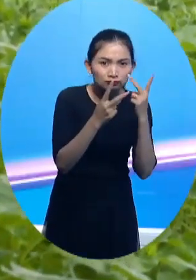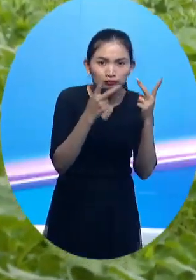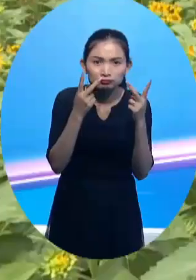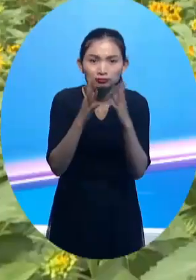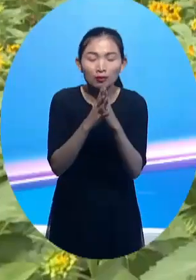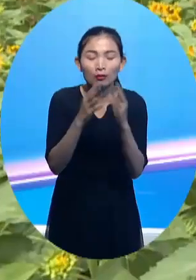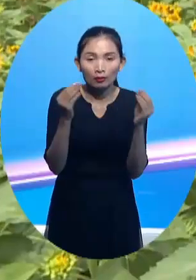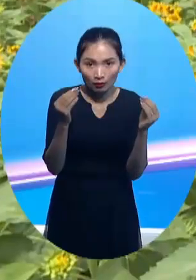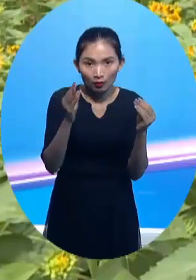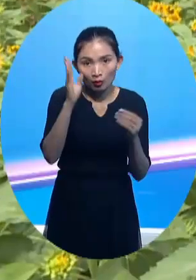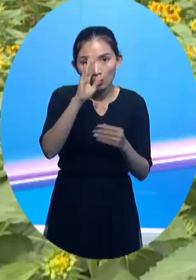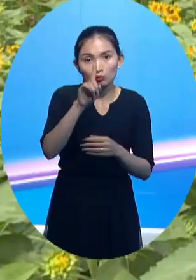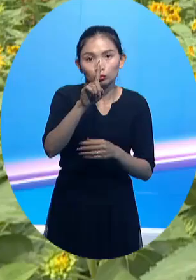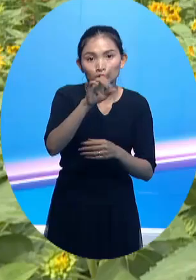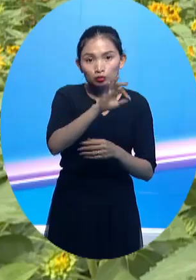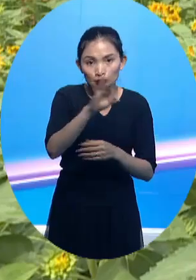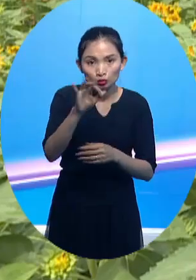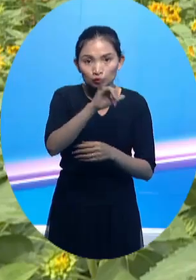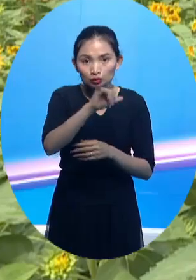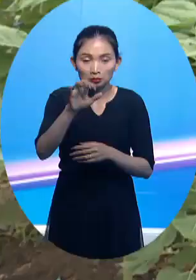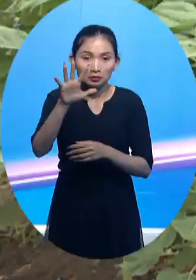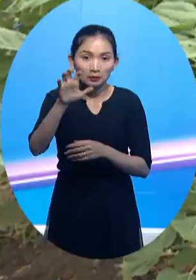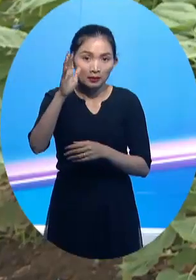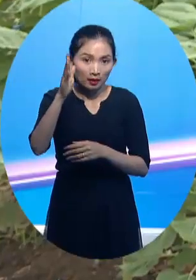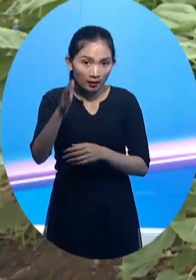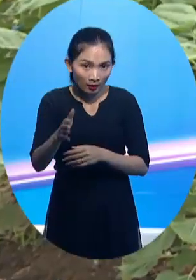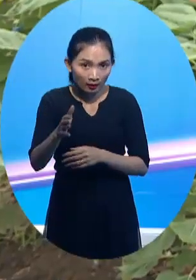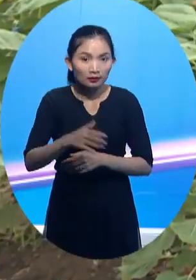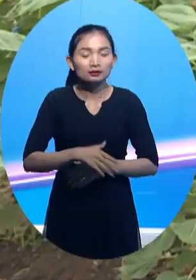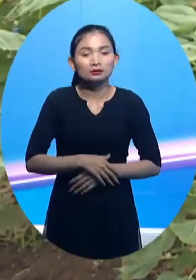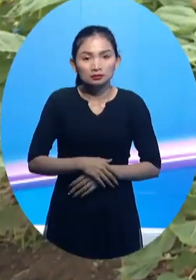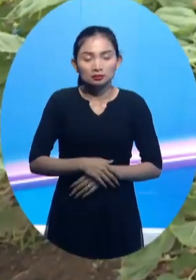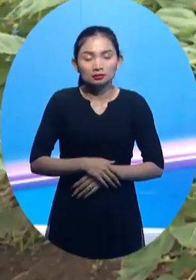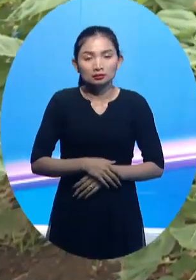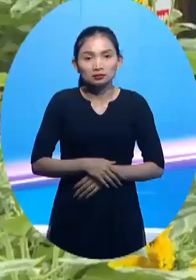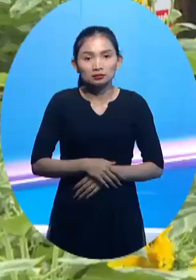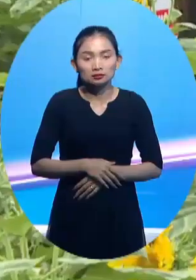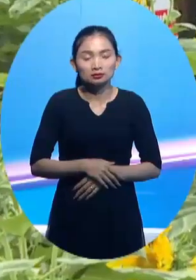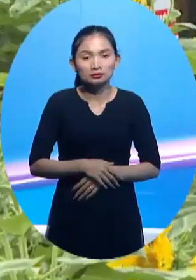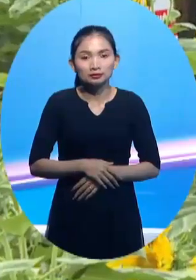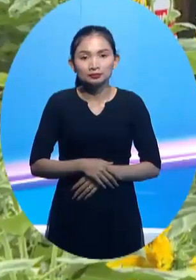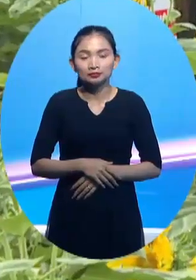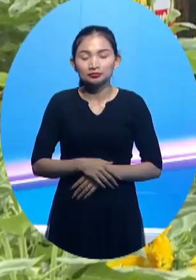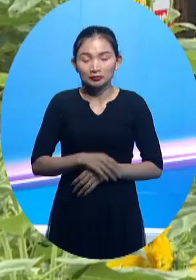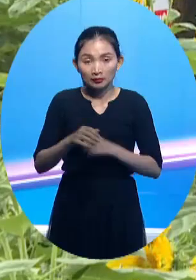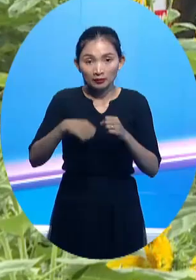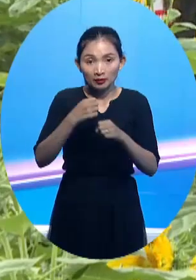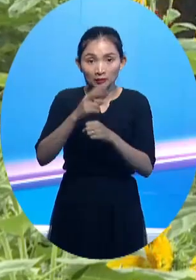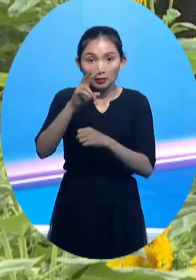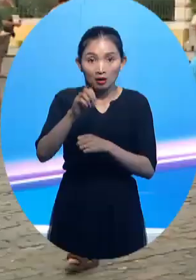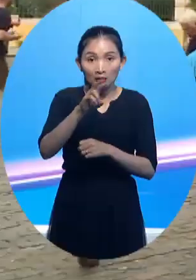Minh ước khoảng 150.000 lượt tăng 3,1 ph so với cùng kỳ năm 2023 năm